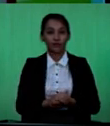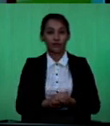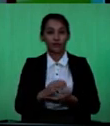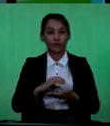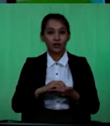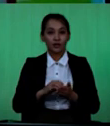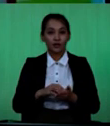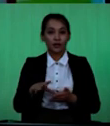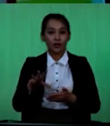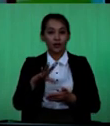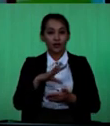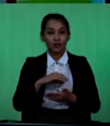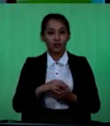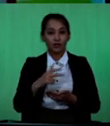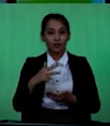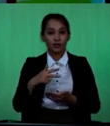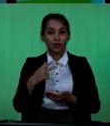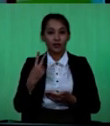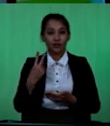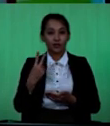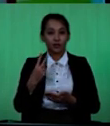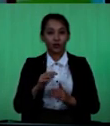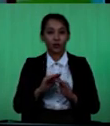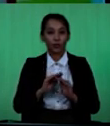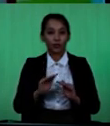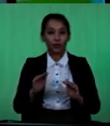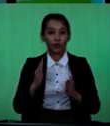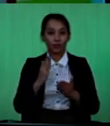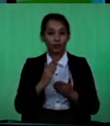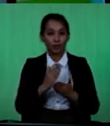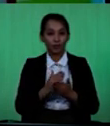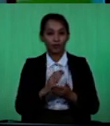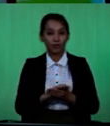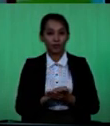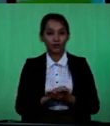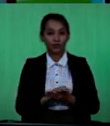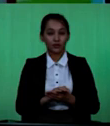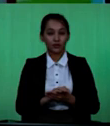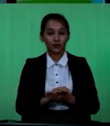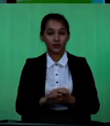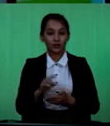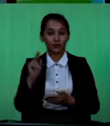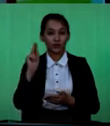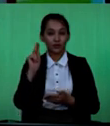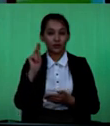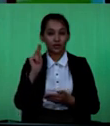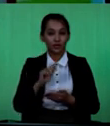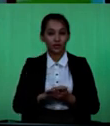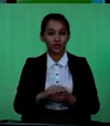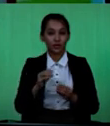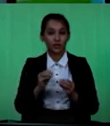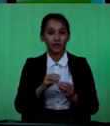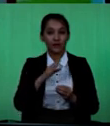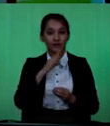Sinfda hammasi bo'lib 32 nafar o'quvchi bor. Darsga 10 nafar qiz